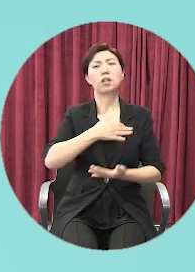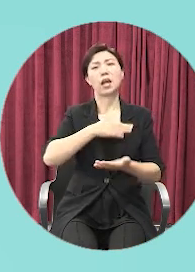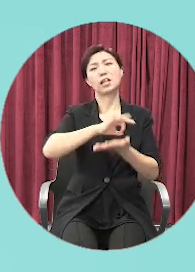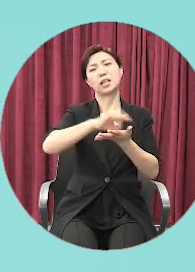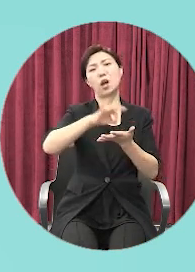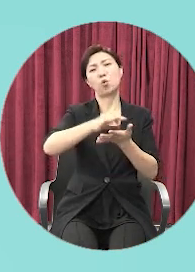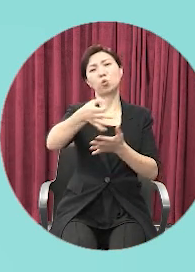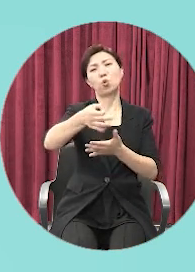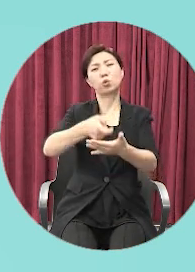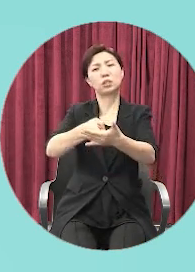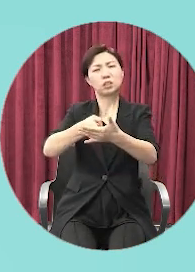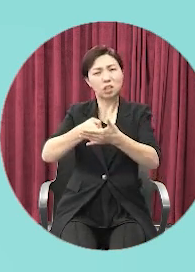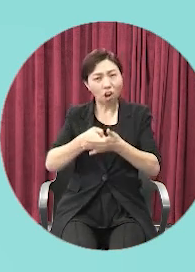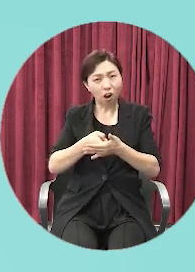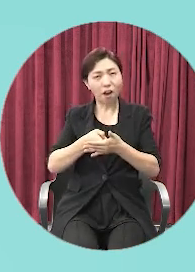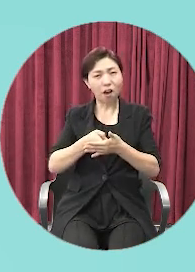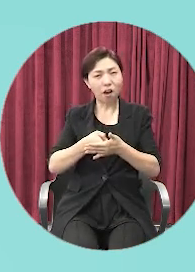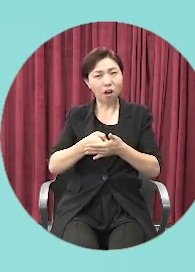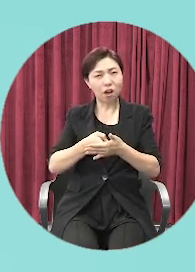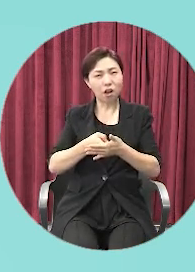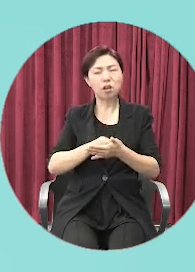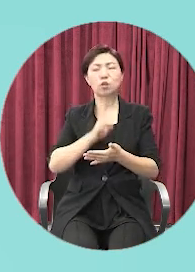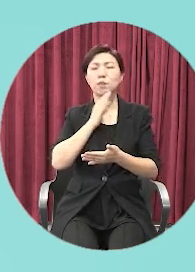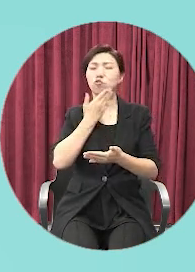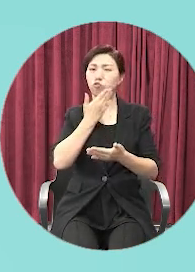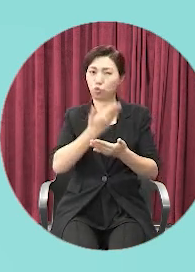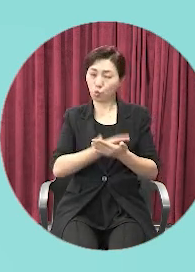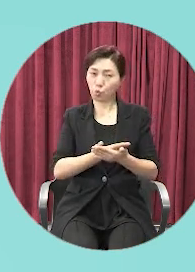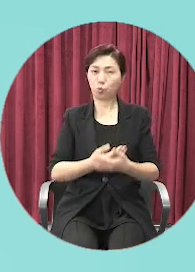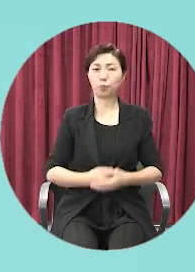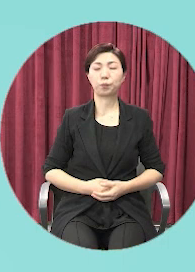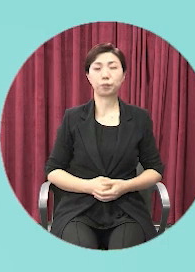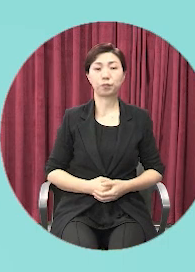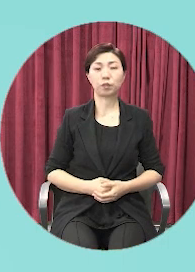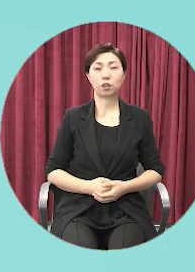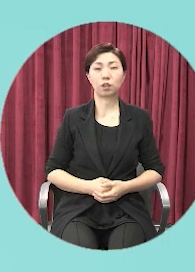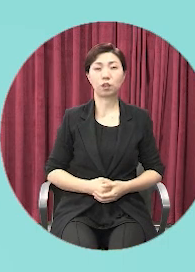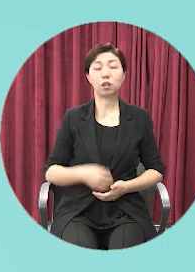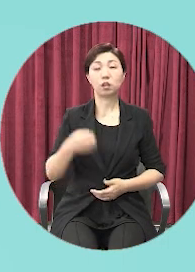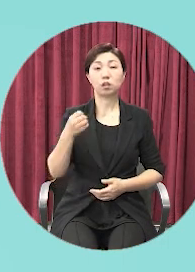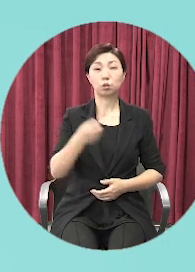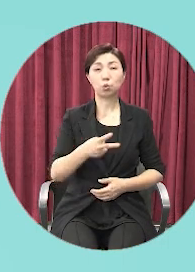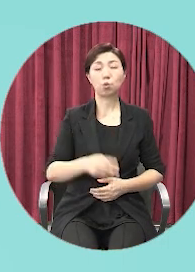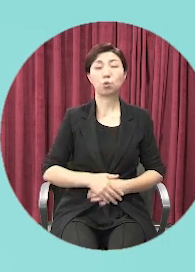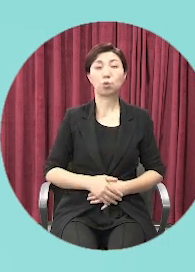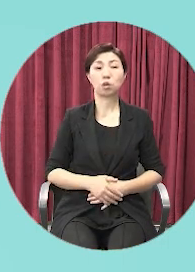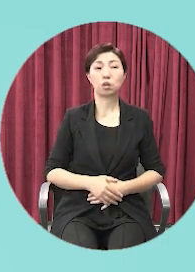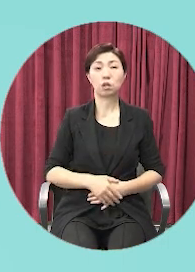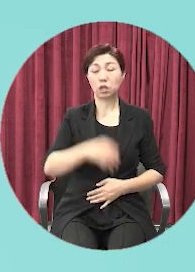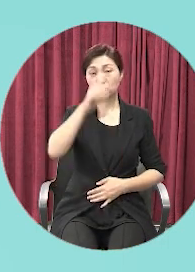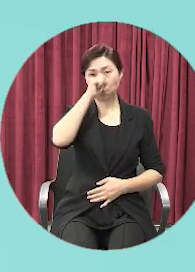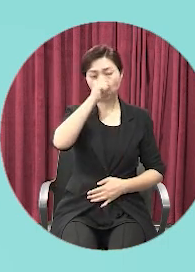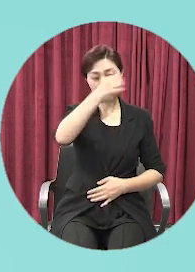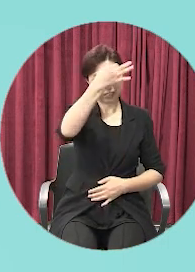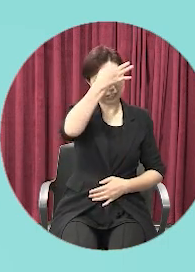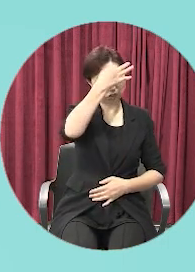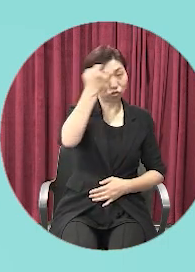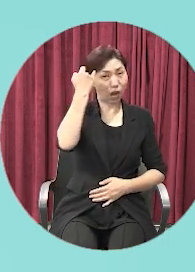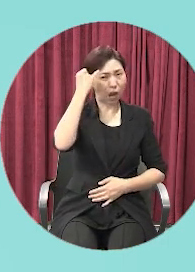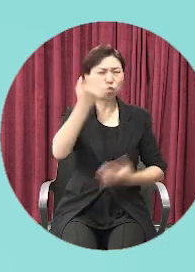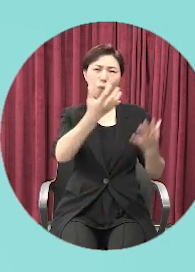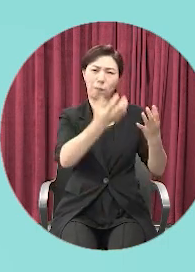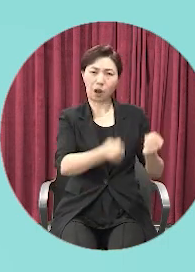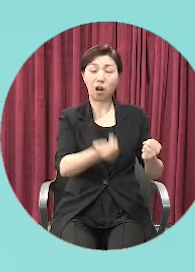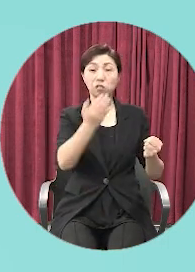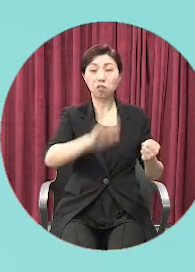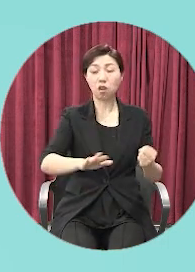이런 부분들이 참 중요했던 것 같고 그리고 또 한 가지는 실질적으로 좋은 기술과 좋은 아이디어가 있지만은